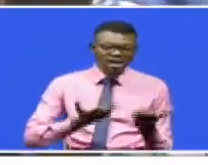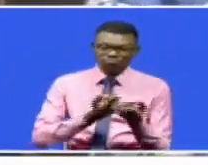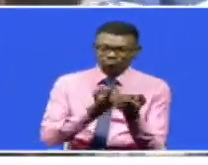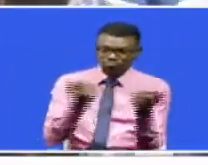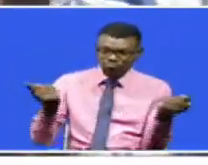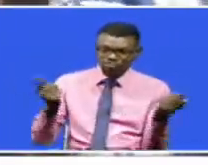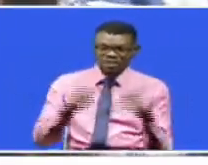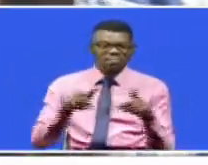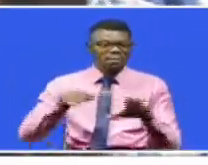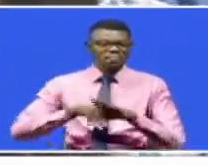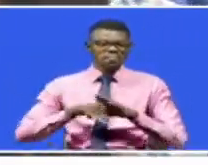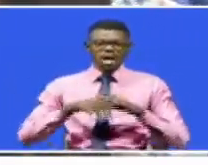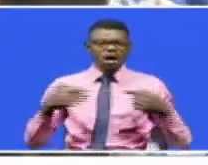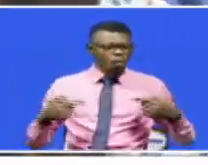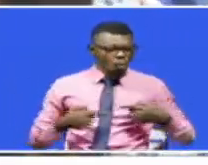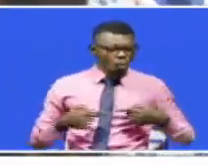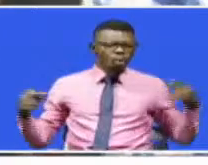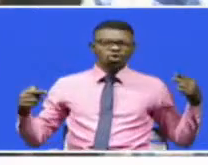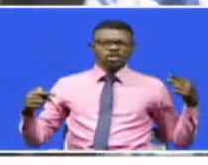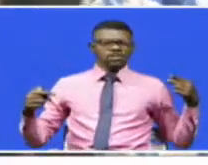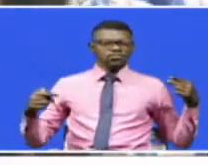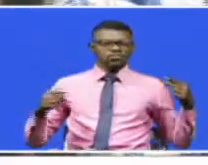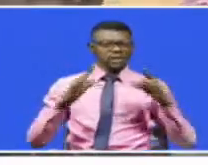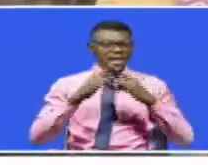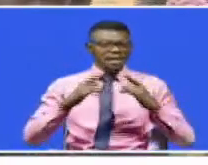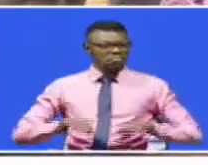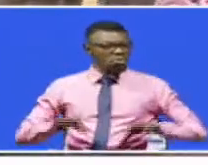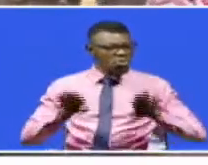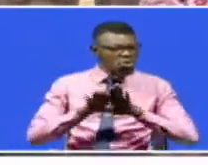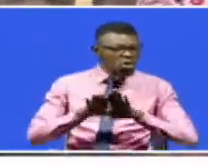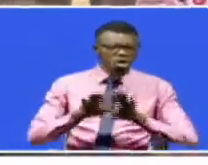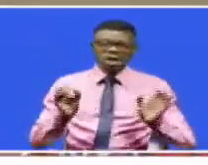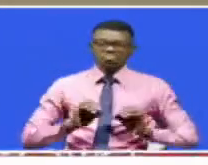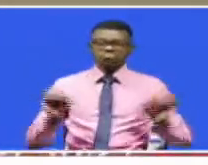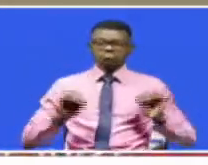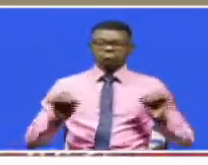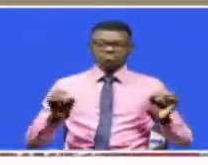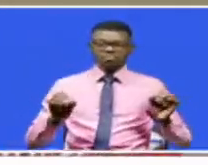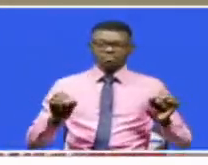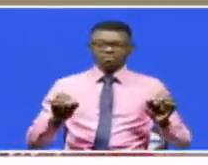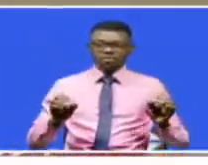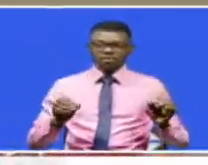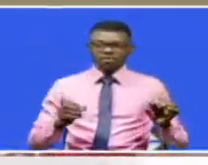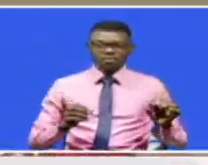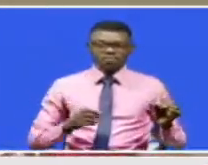area remain opposed to the closure of the camp. Walipiga sahihi.